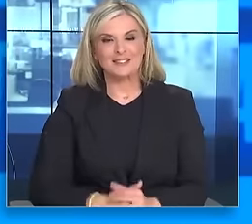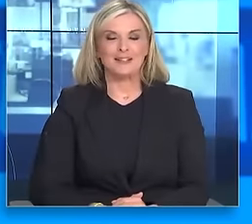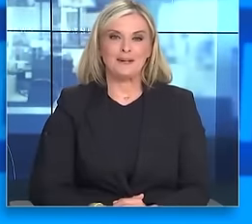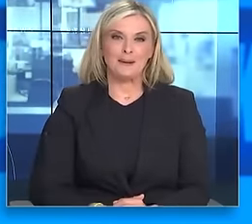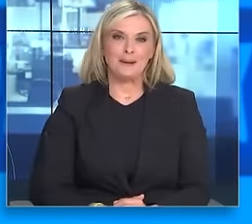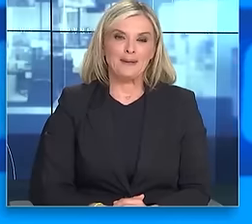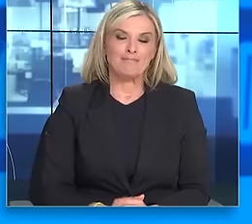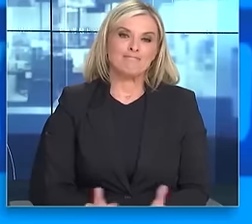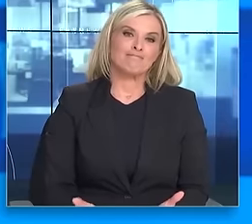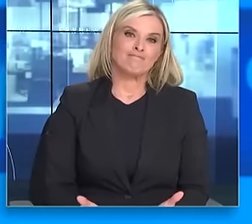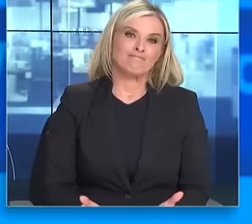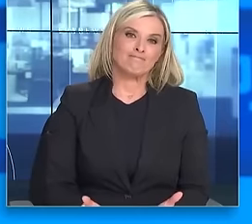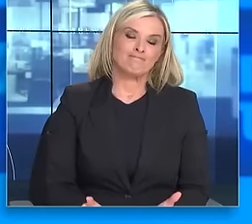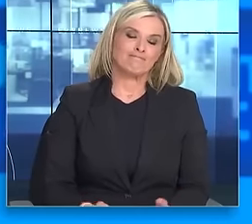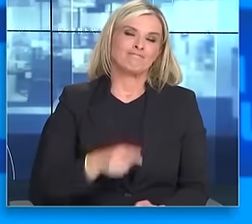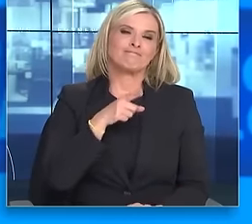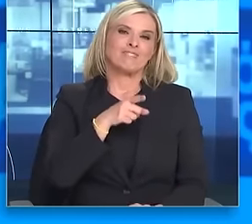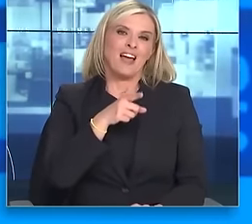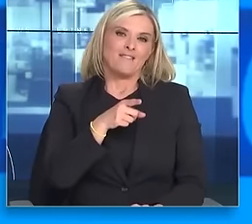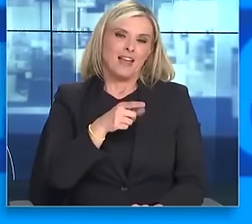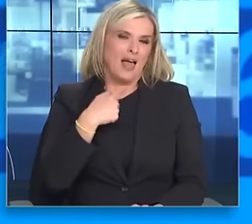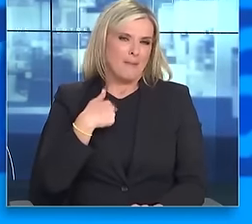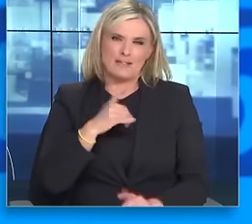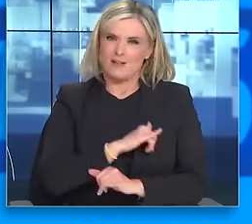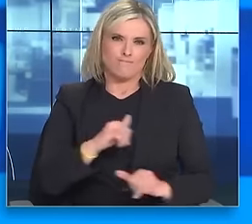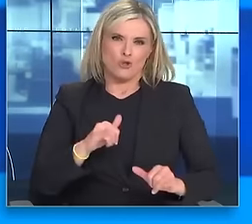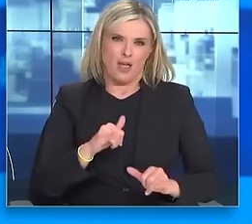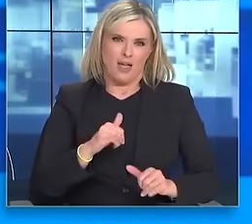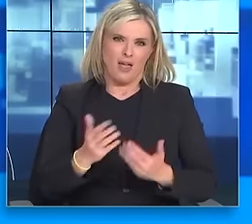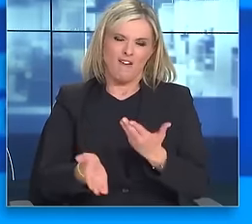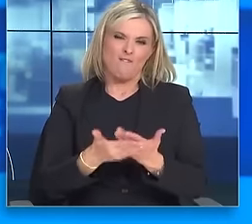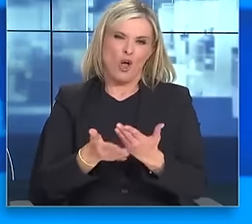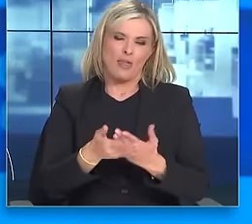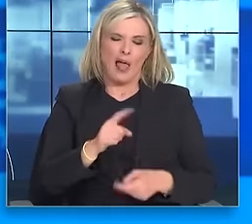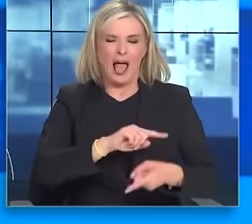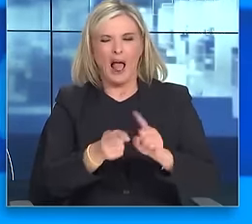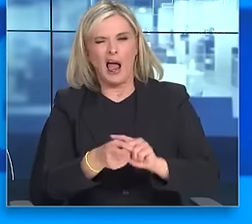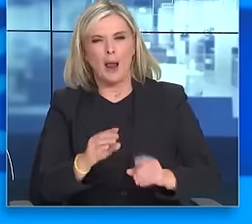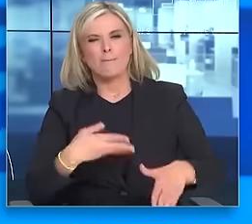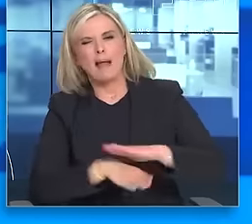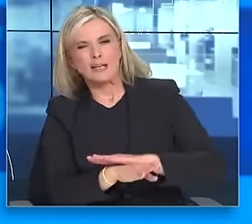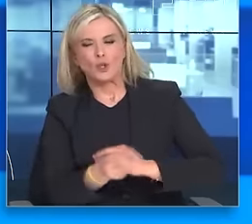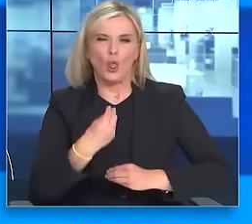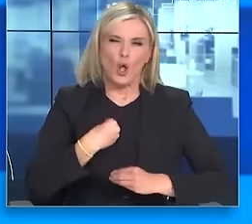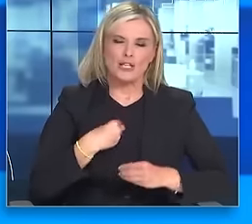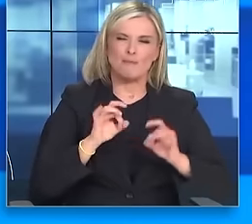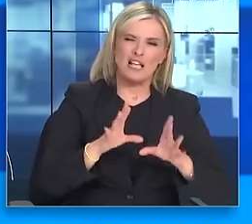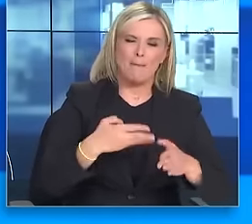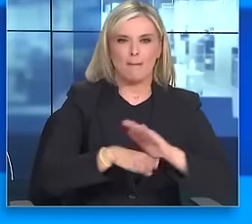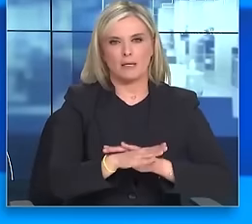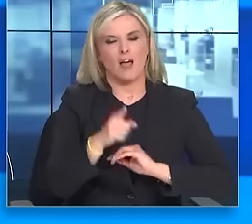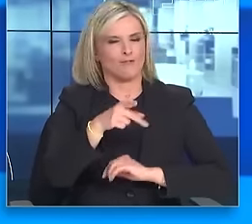Αντιλαμβάνεστε ότι έχουμε μείνει πολύ μακριά από τέτοιου είδους αιτήματα, διότι αν αρχίσουμε, αν κάνουμε οποιαδήποτε απόπειρα